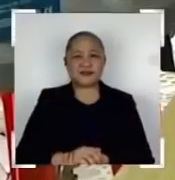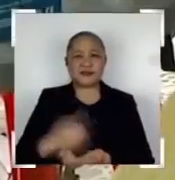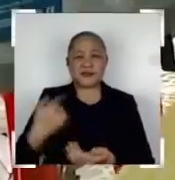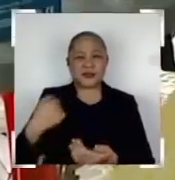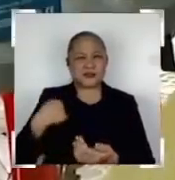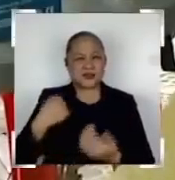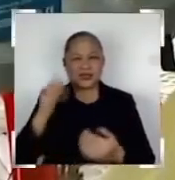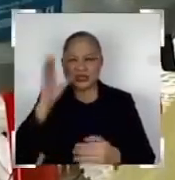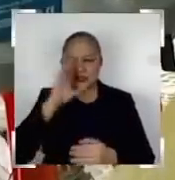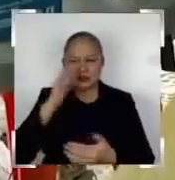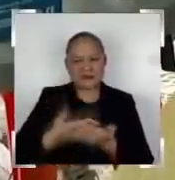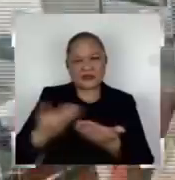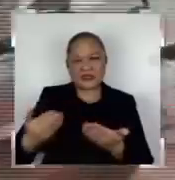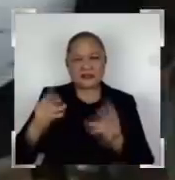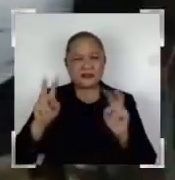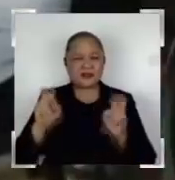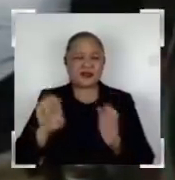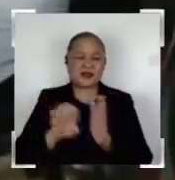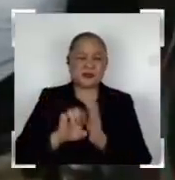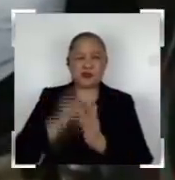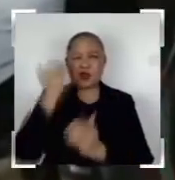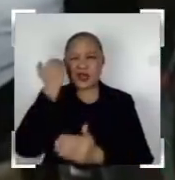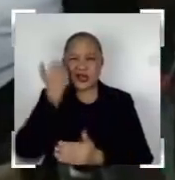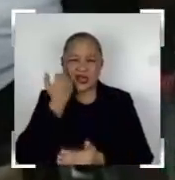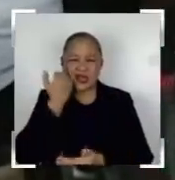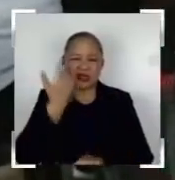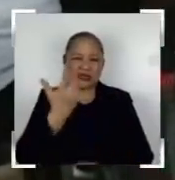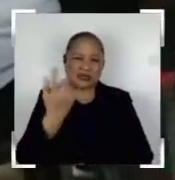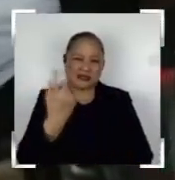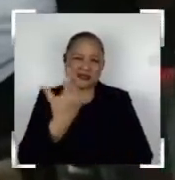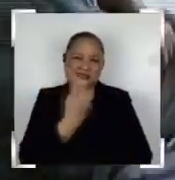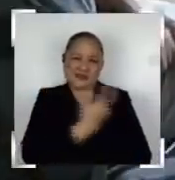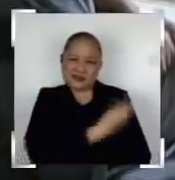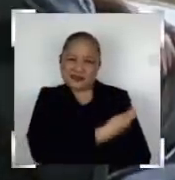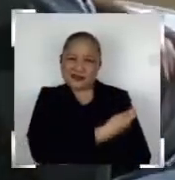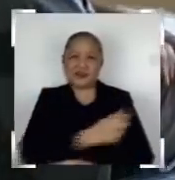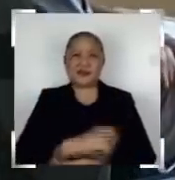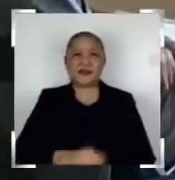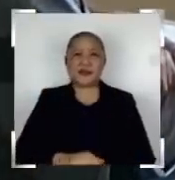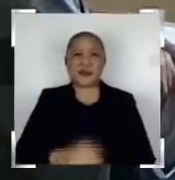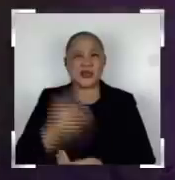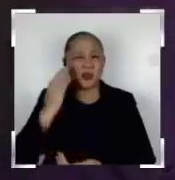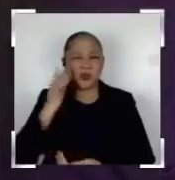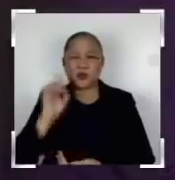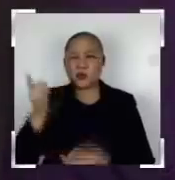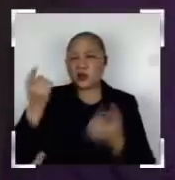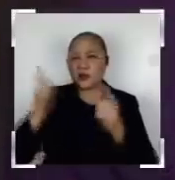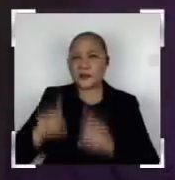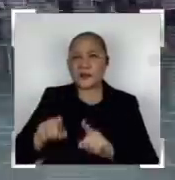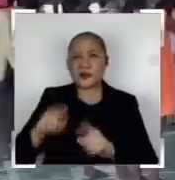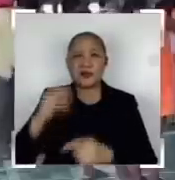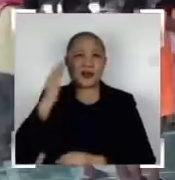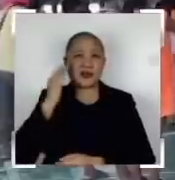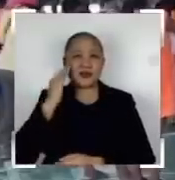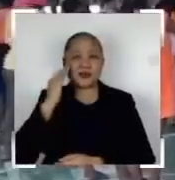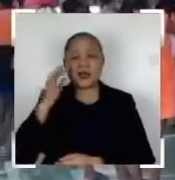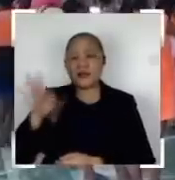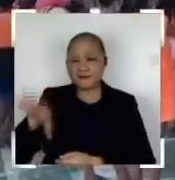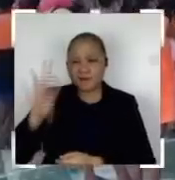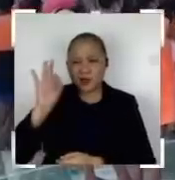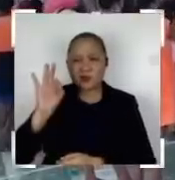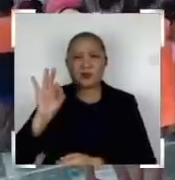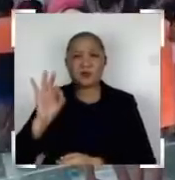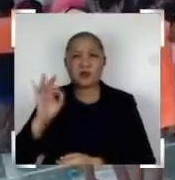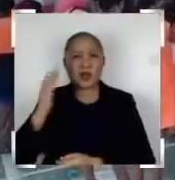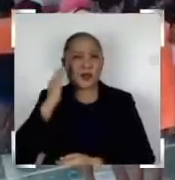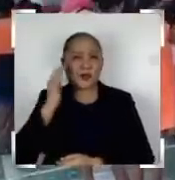kagaya ng kakulangan sa mga syringes, alamin ko kung ano nangyari kasi alam ko na-identify na yan. Alamin ko kung bakit